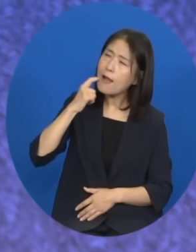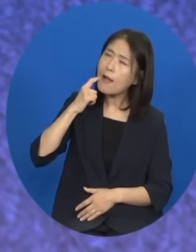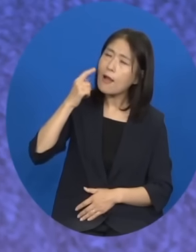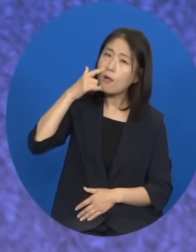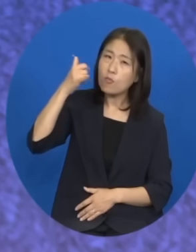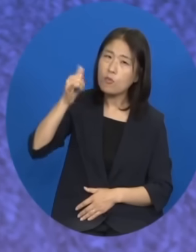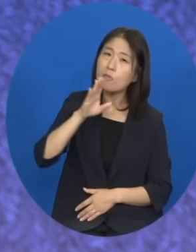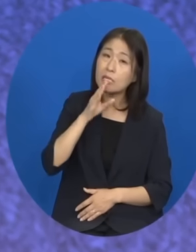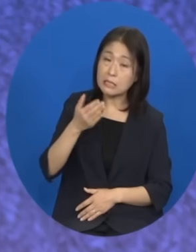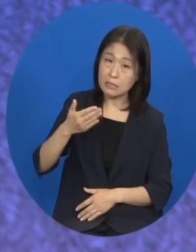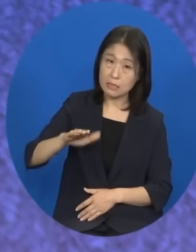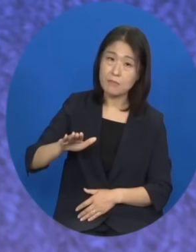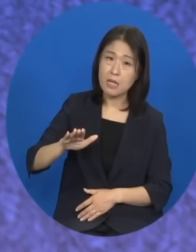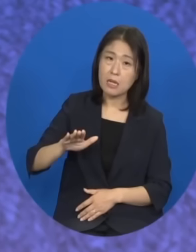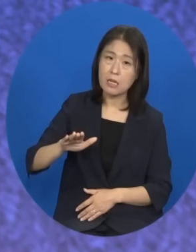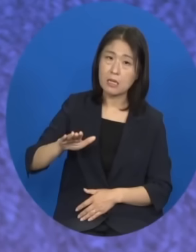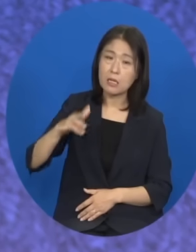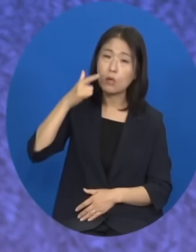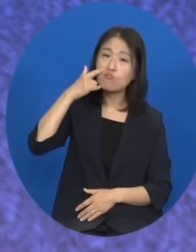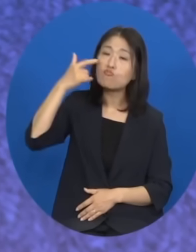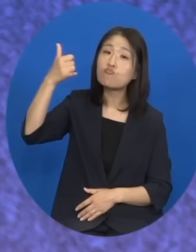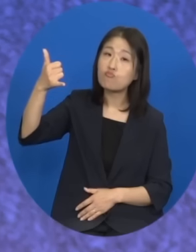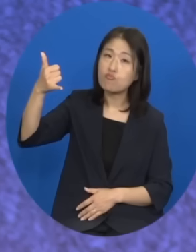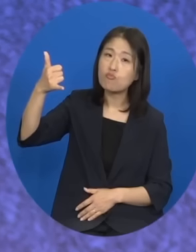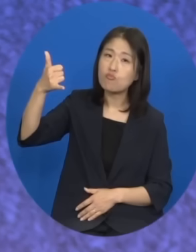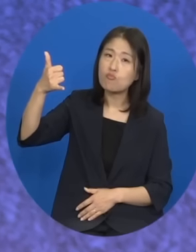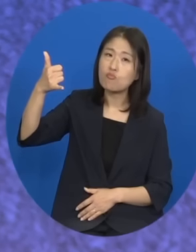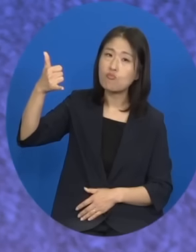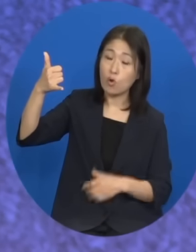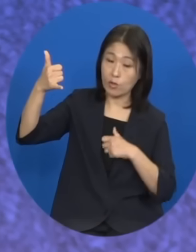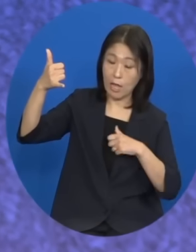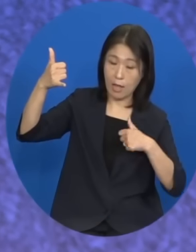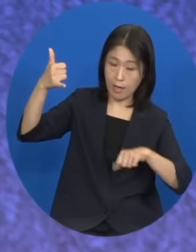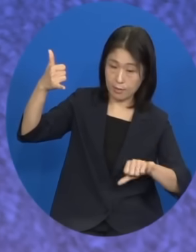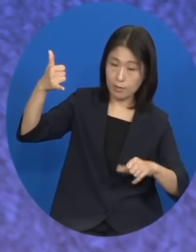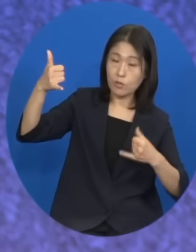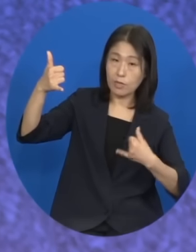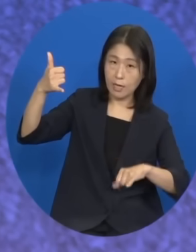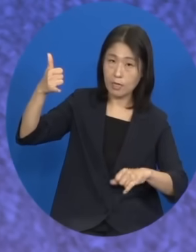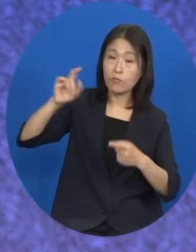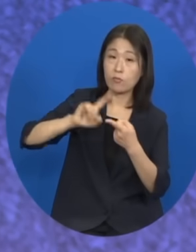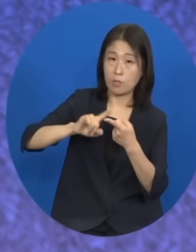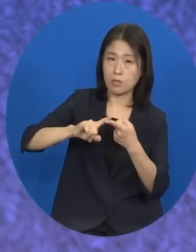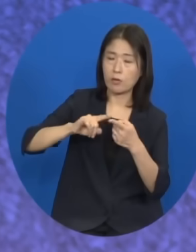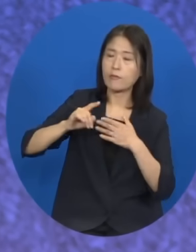저는 엄마 아빠의 아들이고